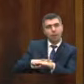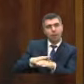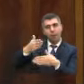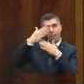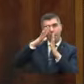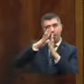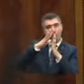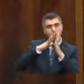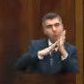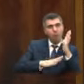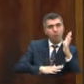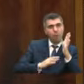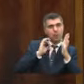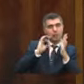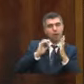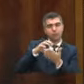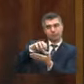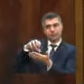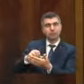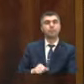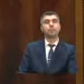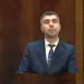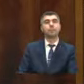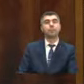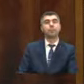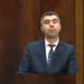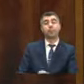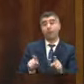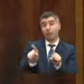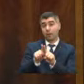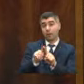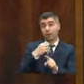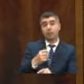والجماعات التي نتواجد فيها، حيث يقابلنا